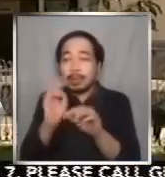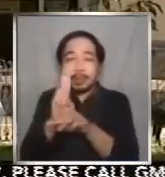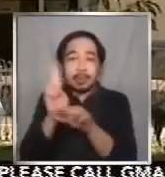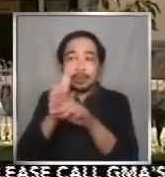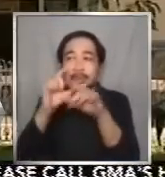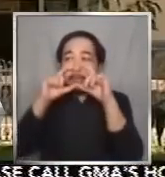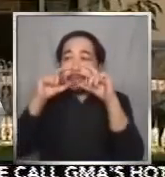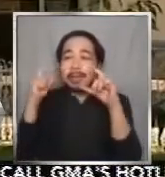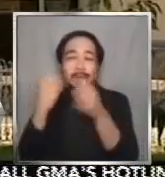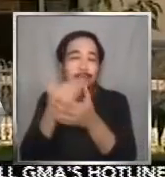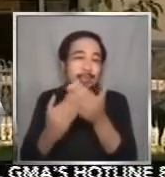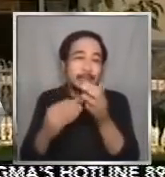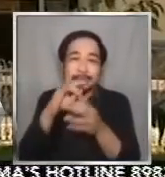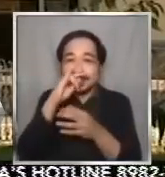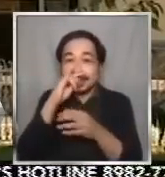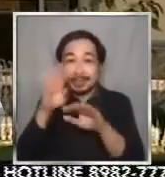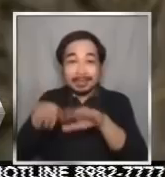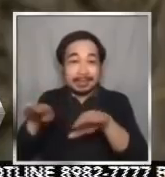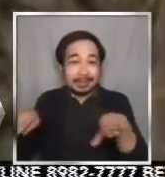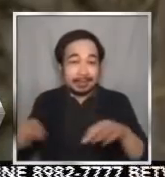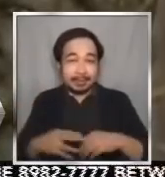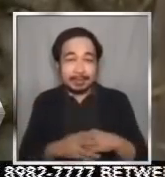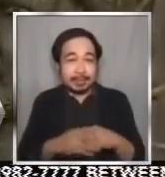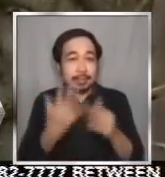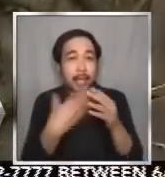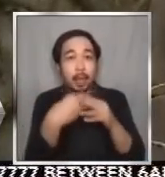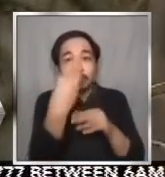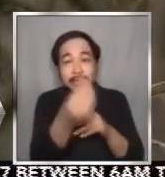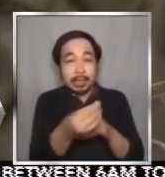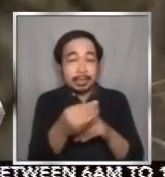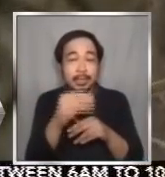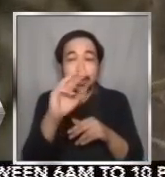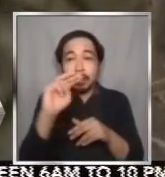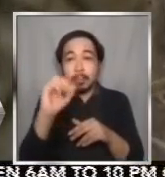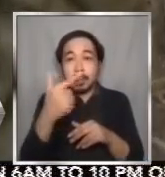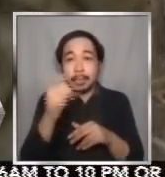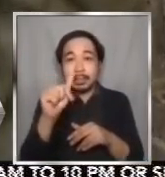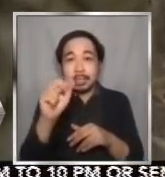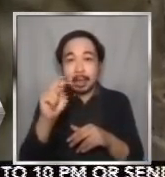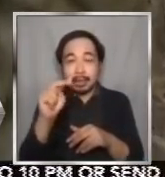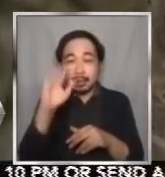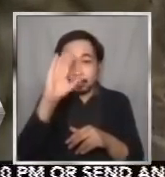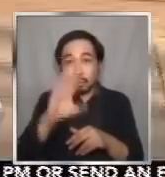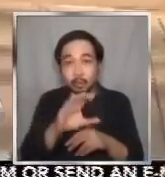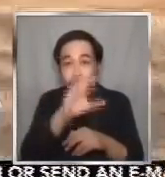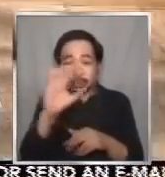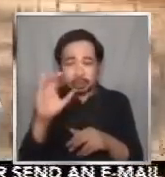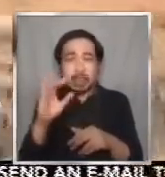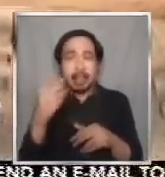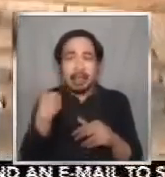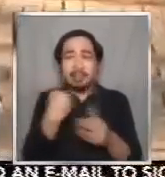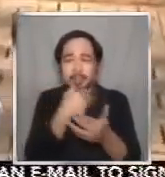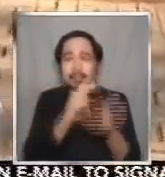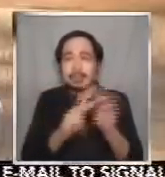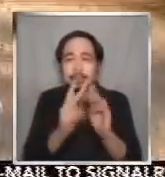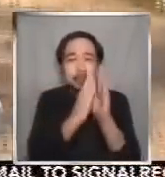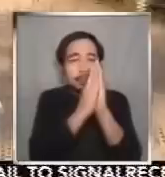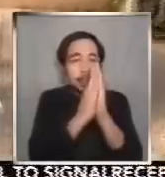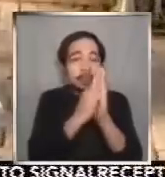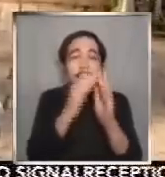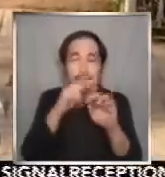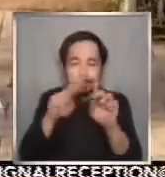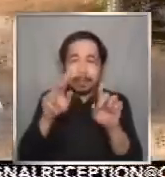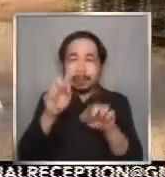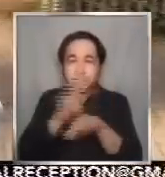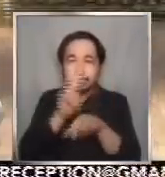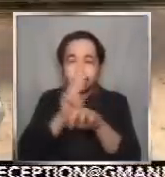bata. Sa labas ng Magellan's Cross, may nakita kaming mga nagdarasal, nakamask naman sila. Pero di sila makapasok sa Santo Niño